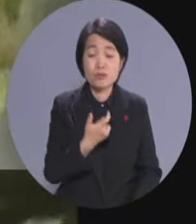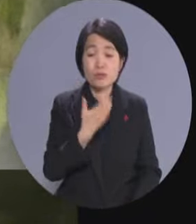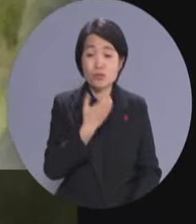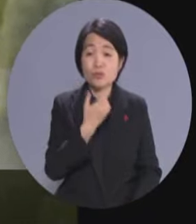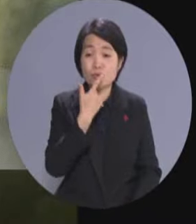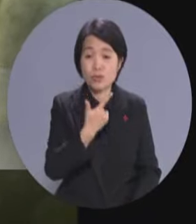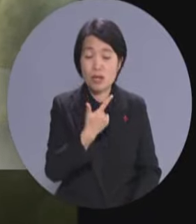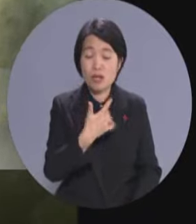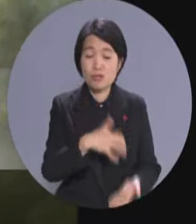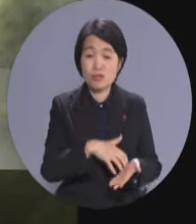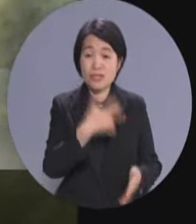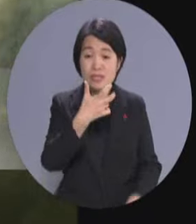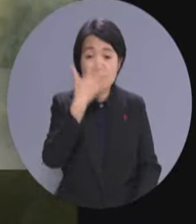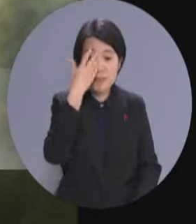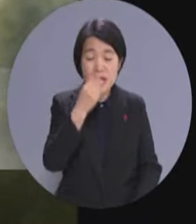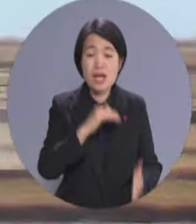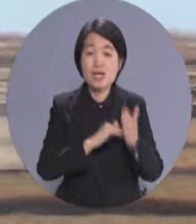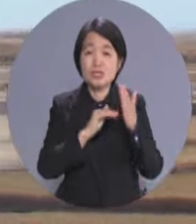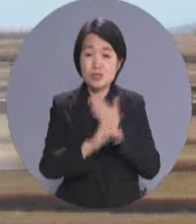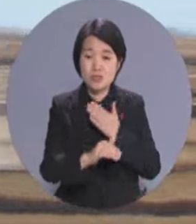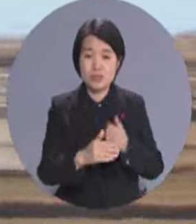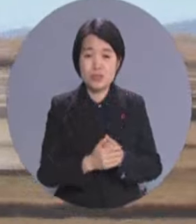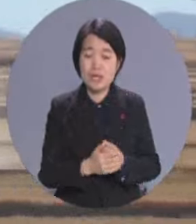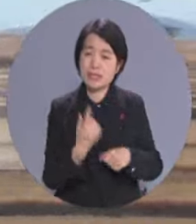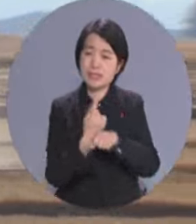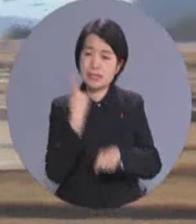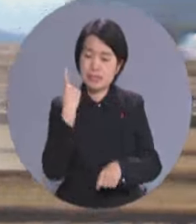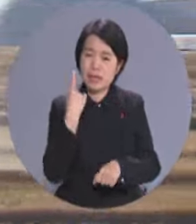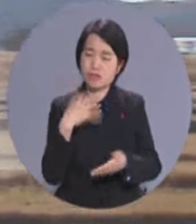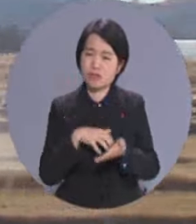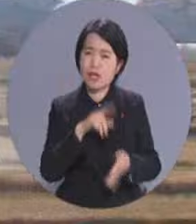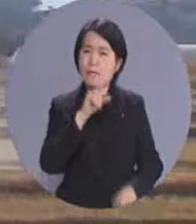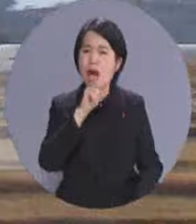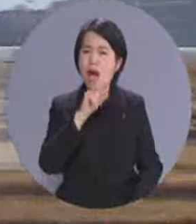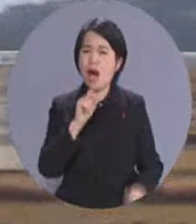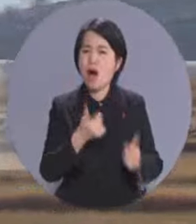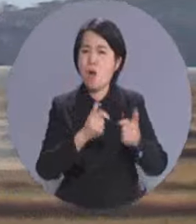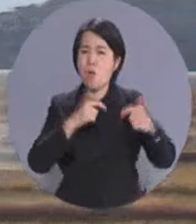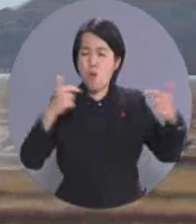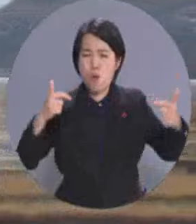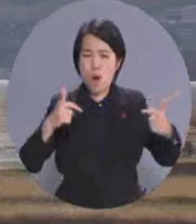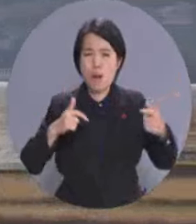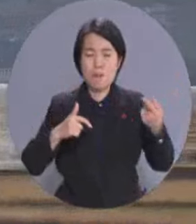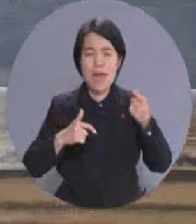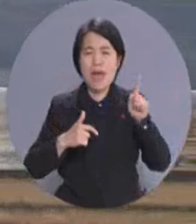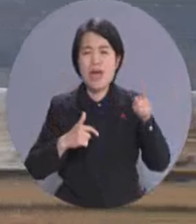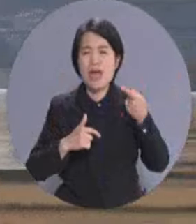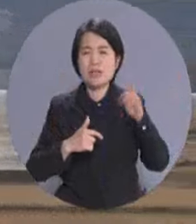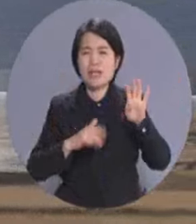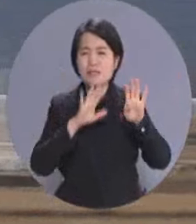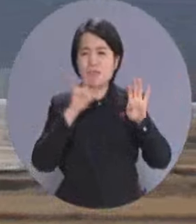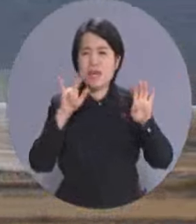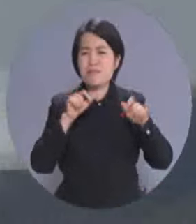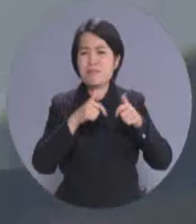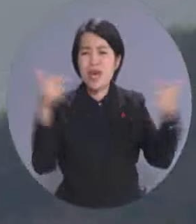처음 70여 개체가 관찰된 이후 지난해 만여 개체에 이르면서 140배가량이나